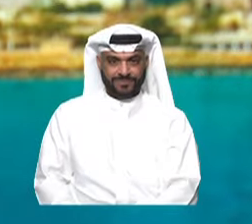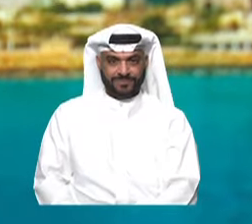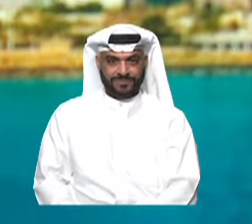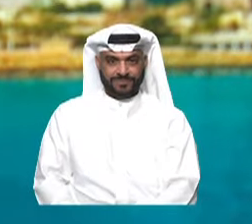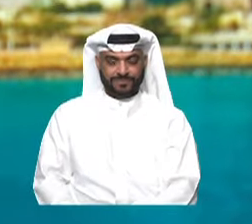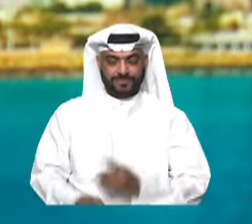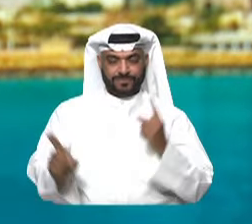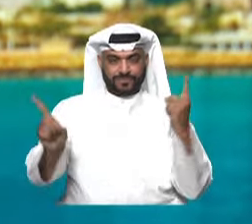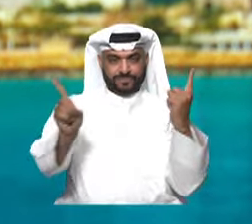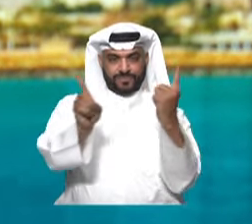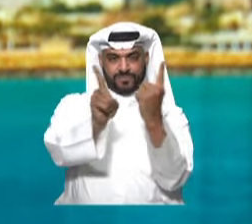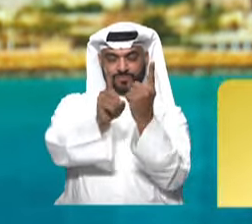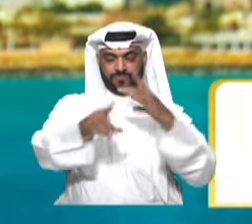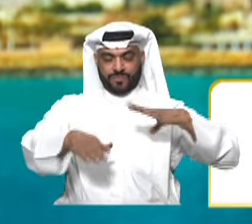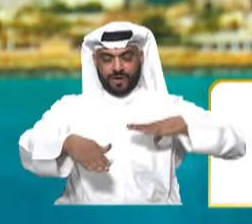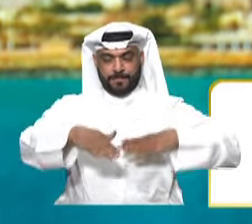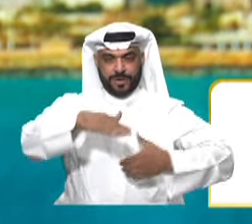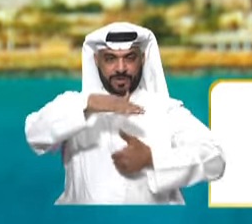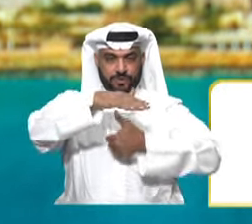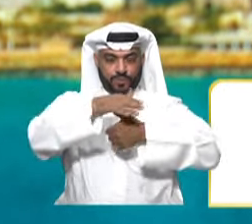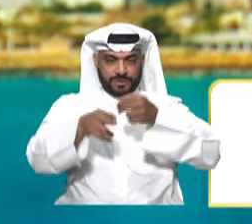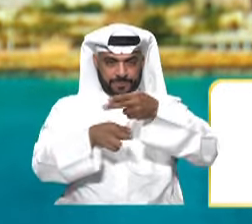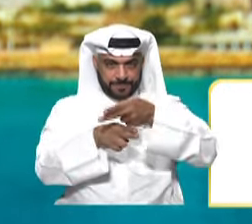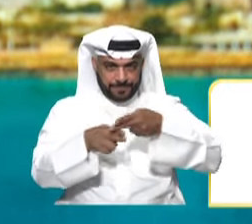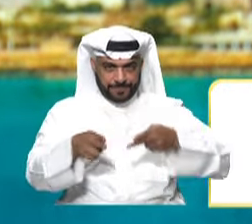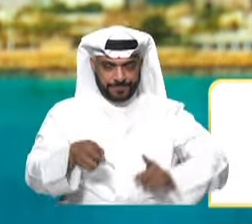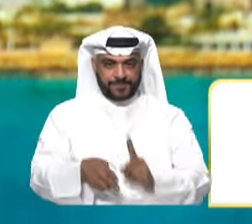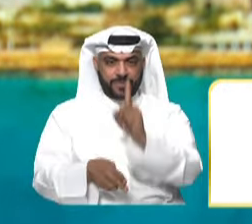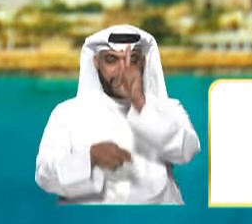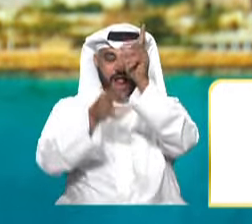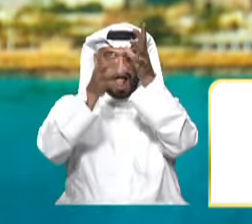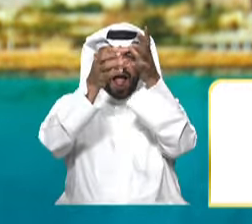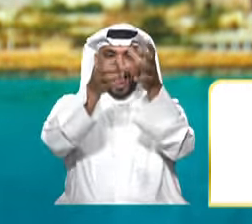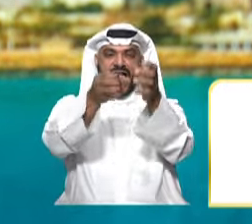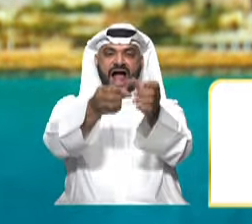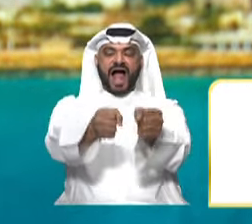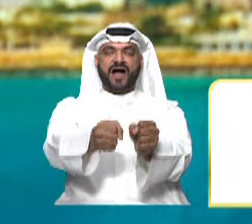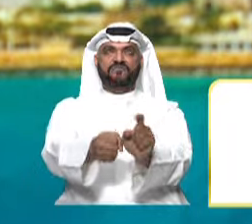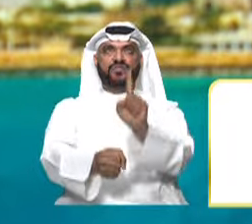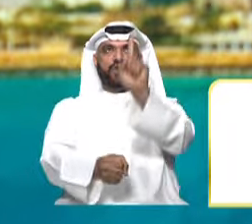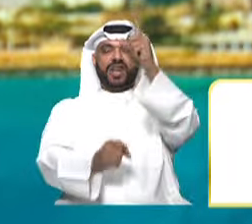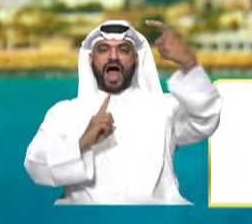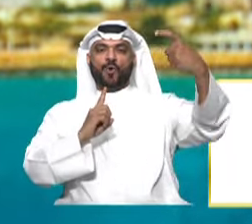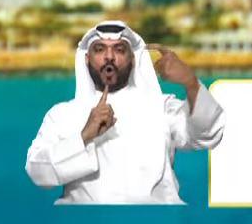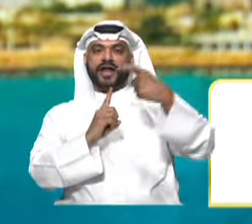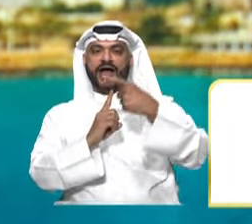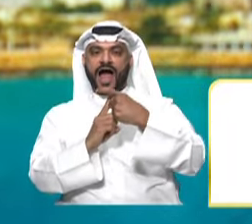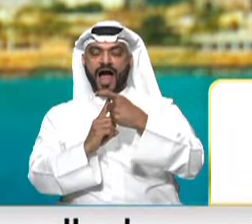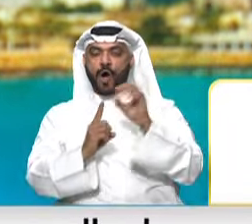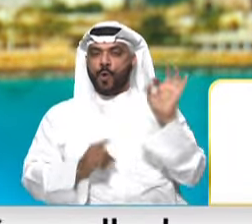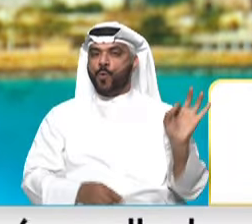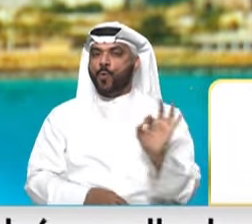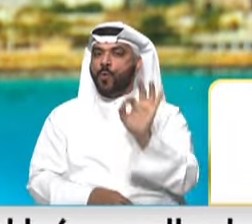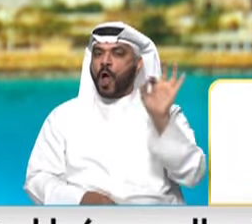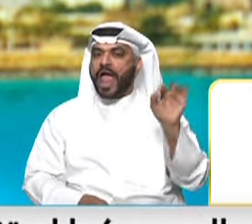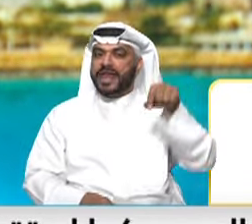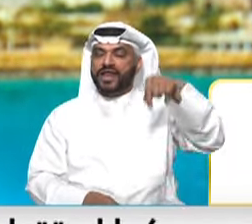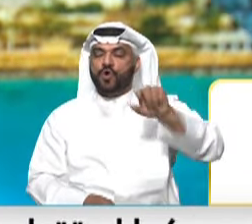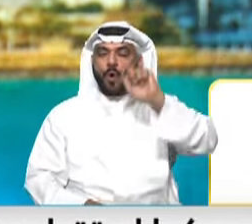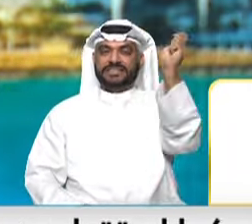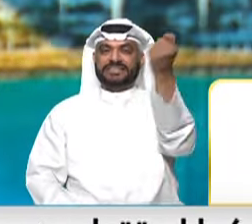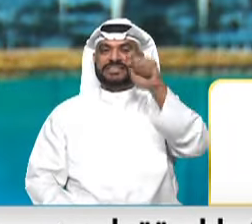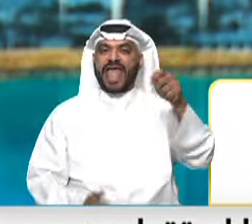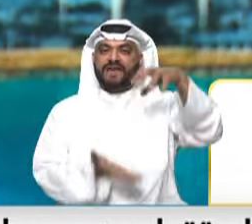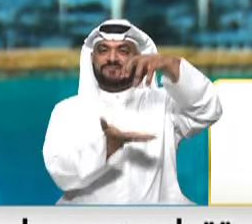استقبل حضره صاحب السمو امير البلاد الشيخ مشعل الاحمد الجابر الصباح حفظه الله ورعاه بقصر السيف صباح اليوم